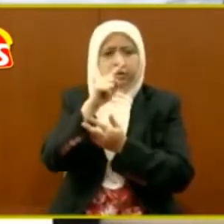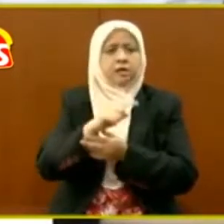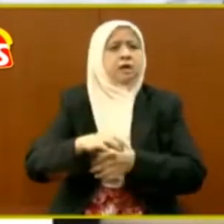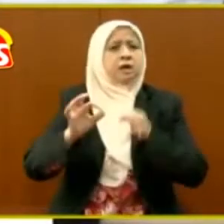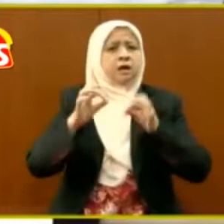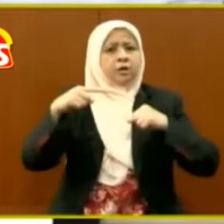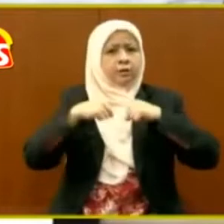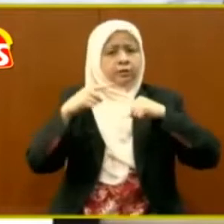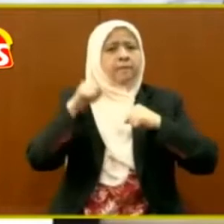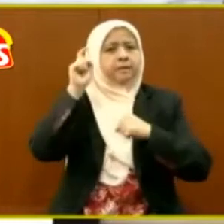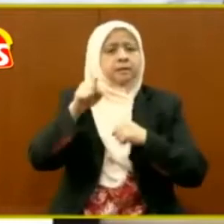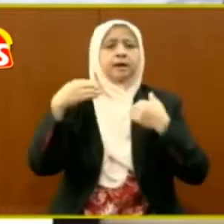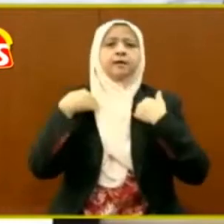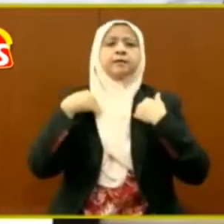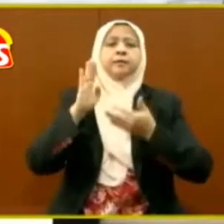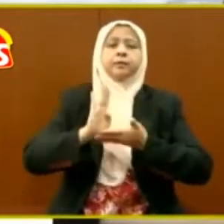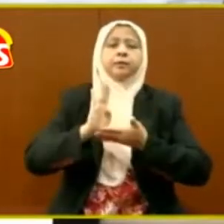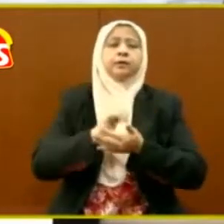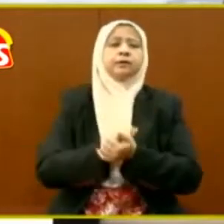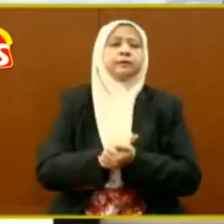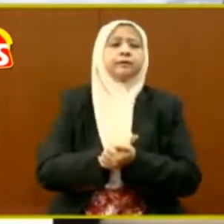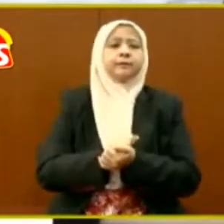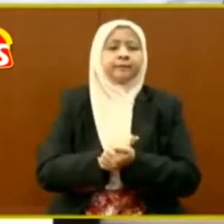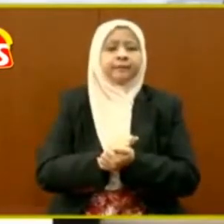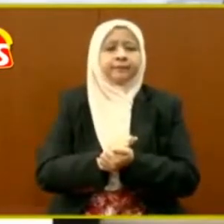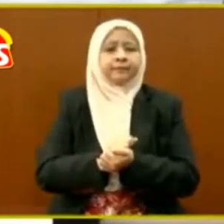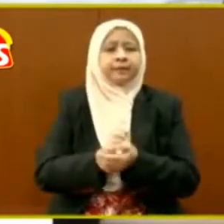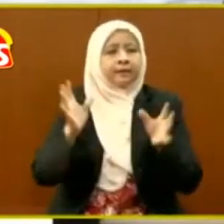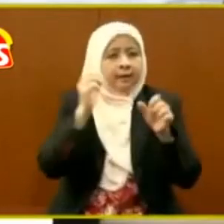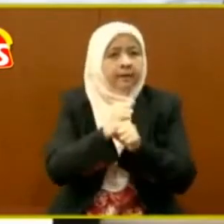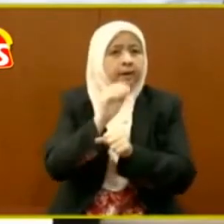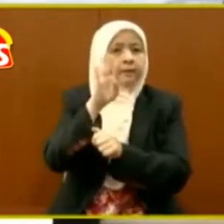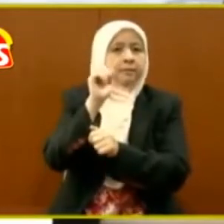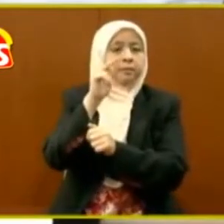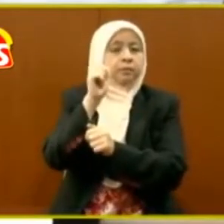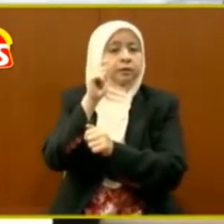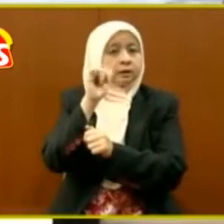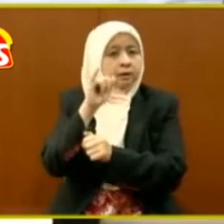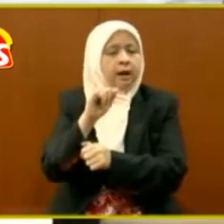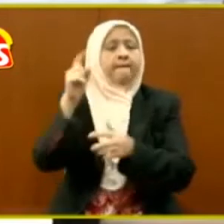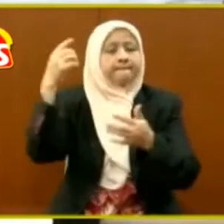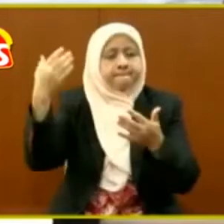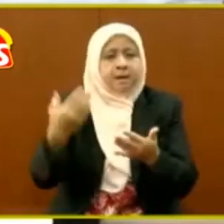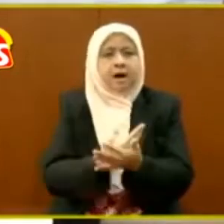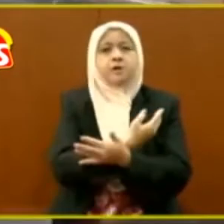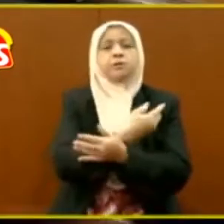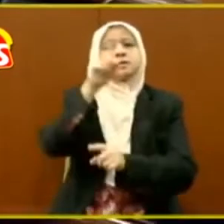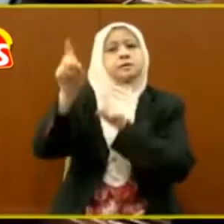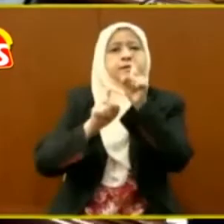77 jangan main sudah sukanya bahkan seperti ini biasanya 4 kan bukti dulu pertanyaan kita bisa